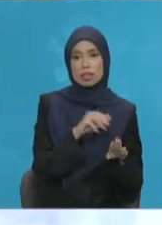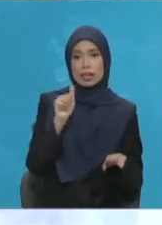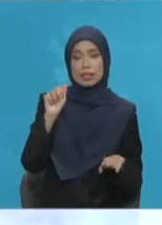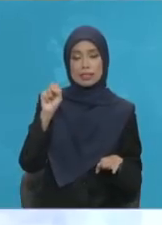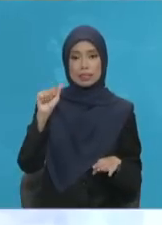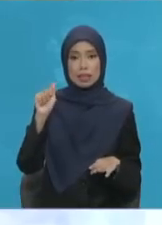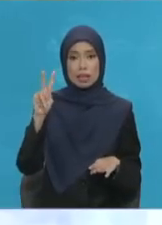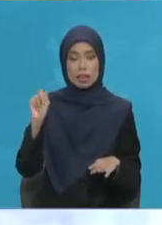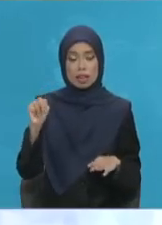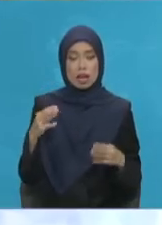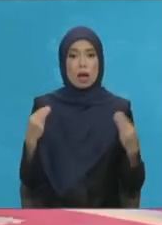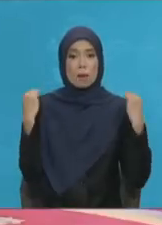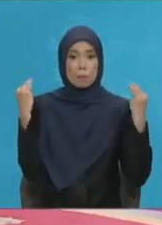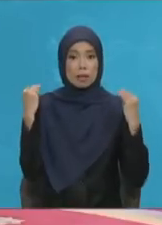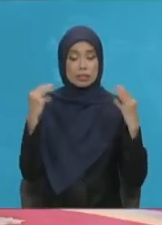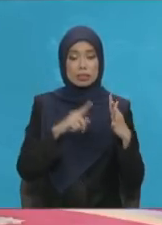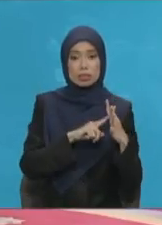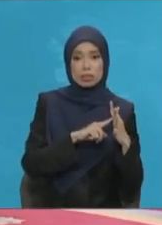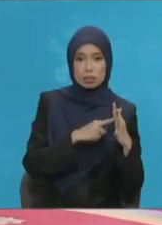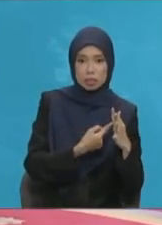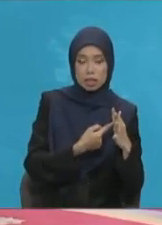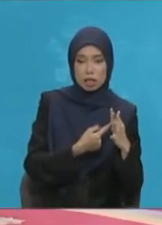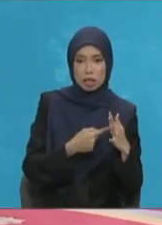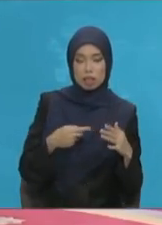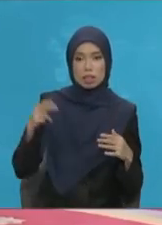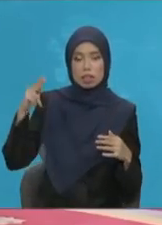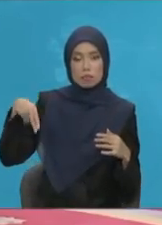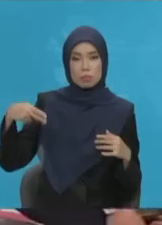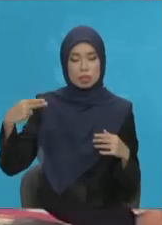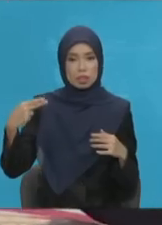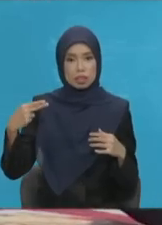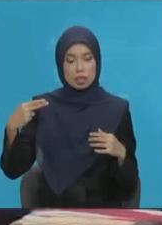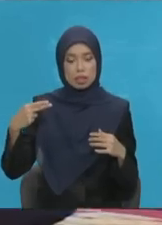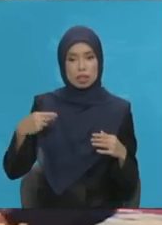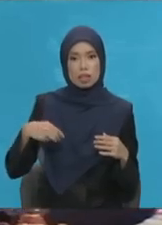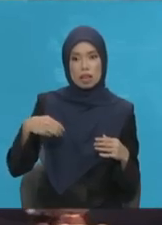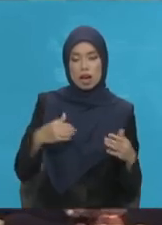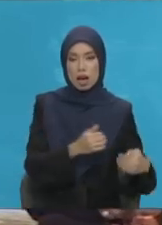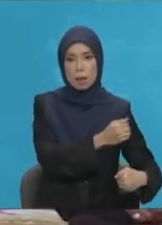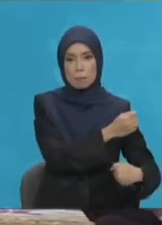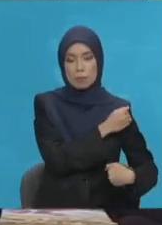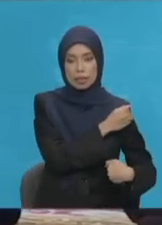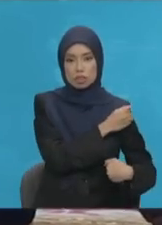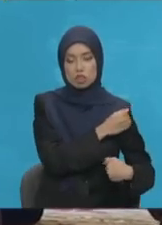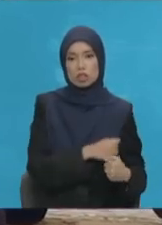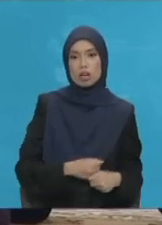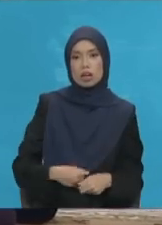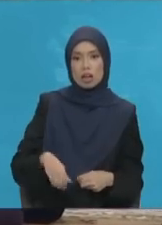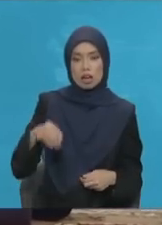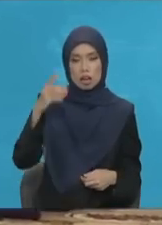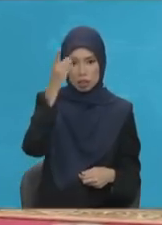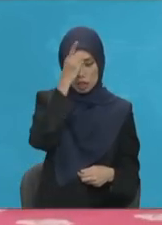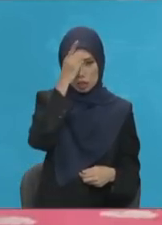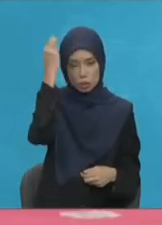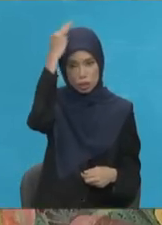majelis bermula dengan yang dimuliakan pihin orang kaya lele pahlawan meja Jenderal bersarah Datuk Paduka